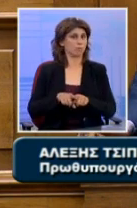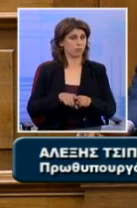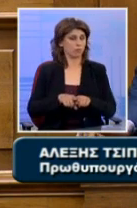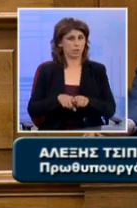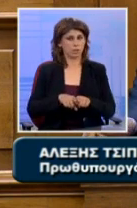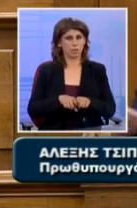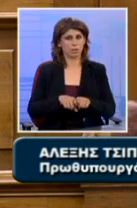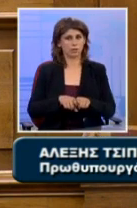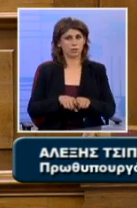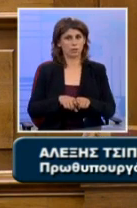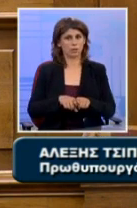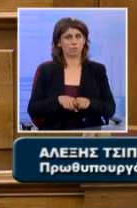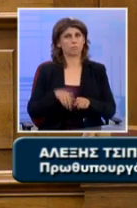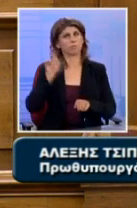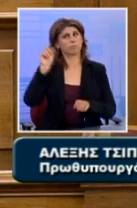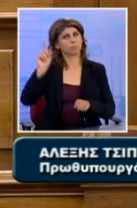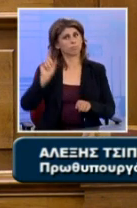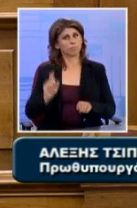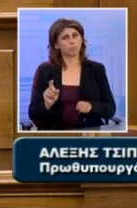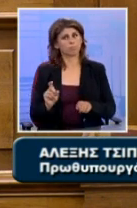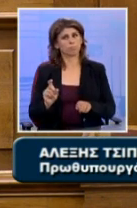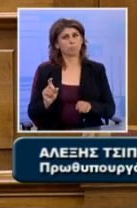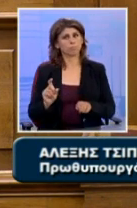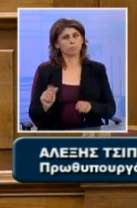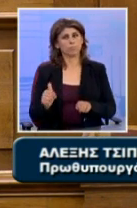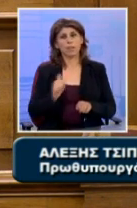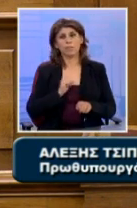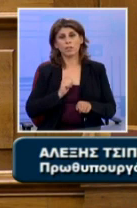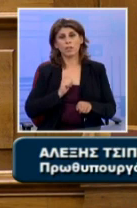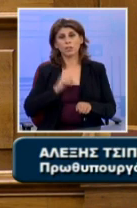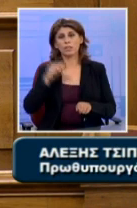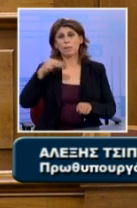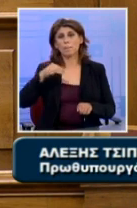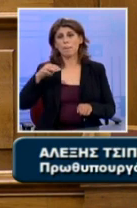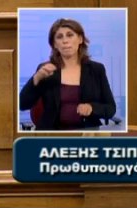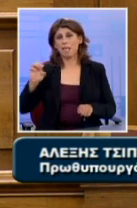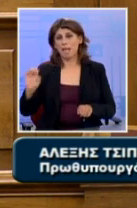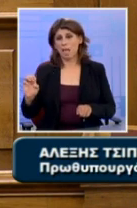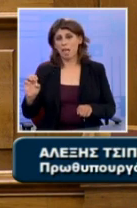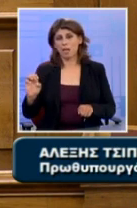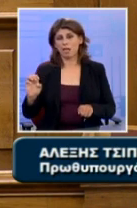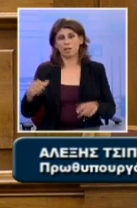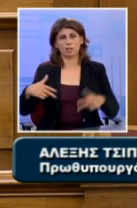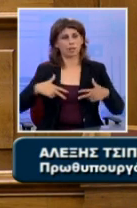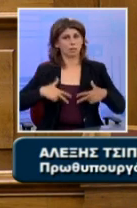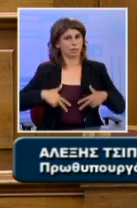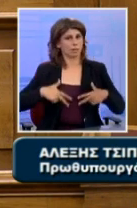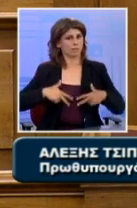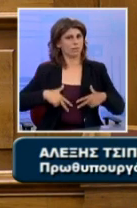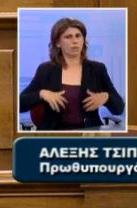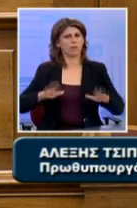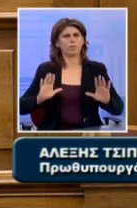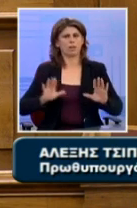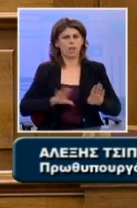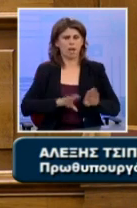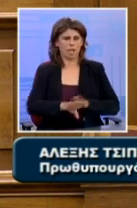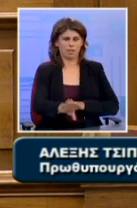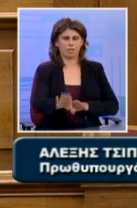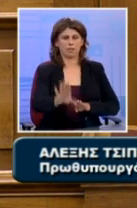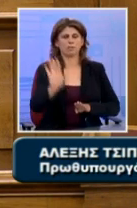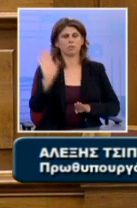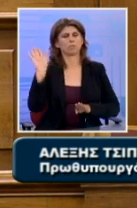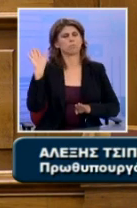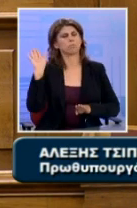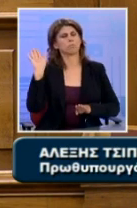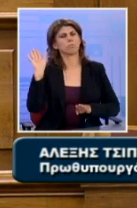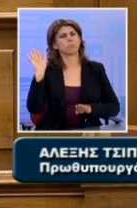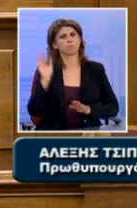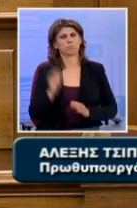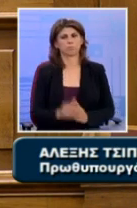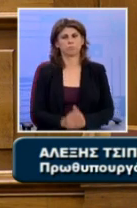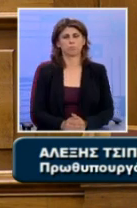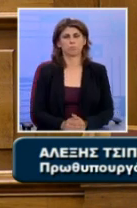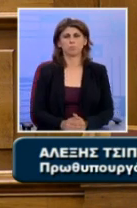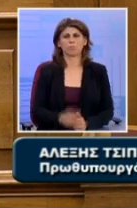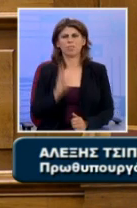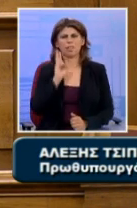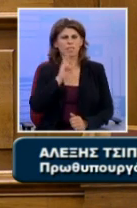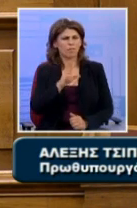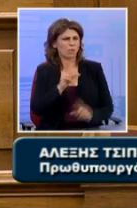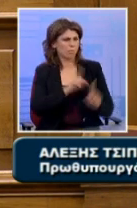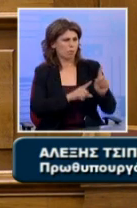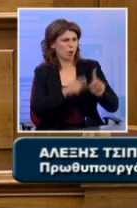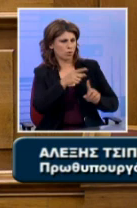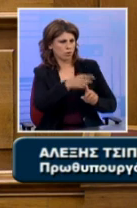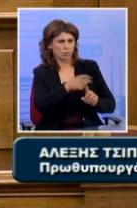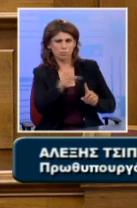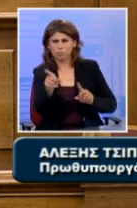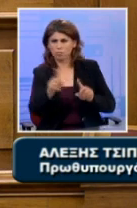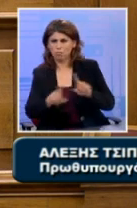σχετίζονται ενδεχομένως και με ιδιοκτήτες μέσω ενημέρωσης, η κυβέρνηση δεν έχει ρευματιστική διάθεση. Δεν κοιτάει ποιος είναι